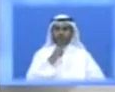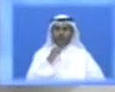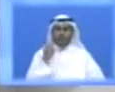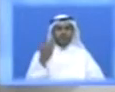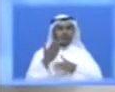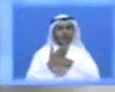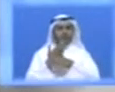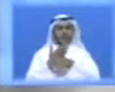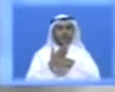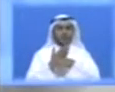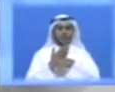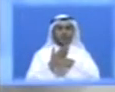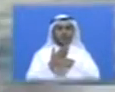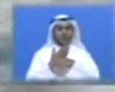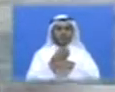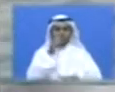لأن الشيب هذا